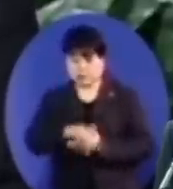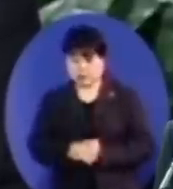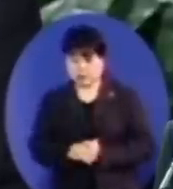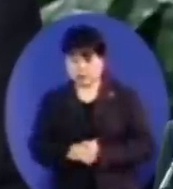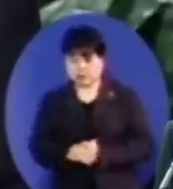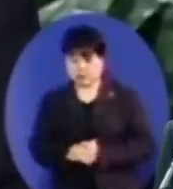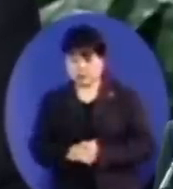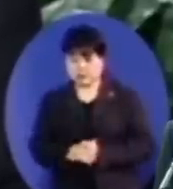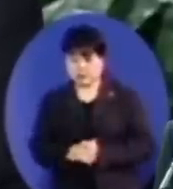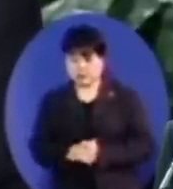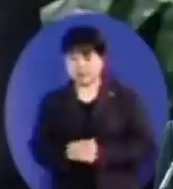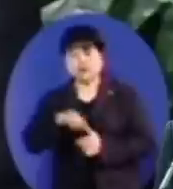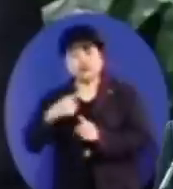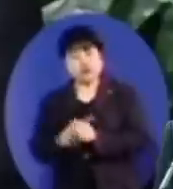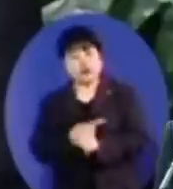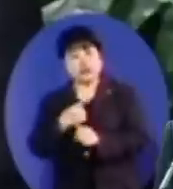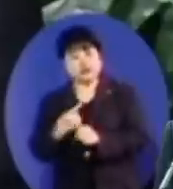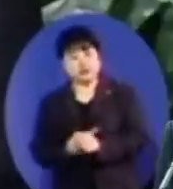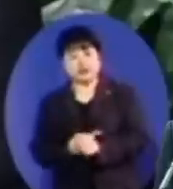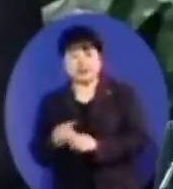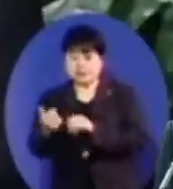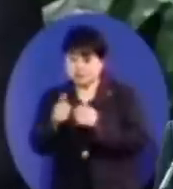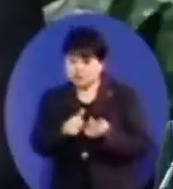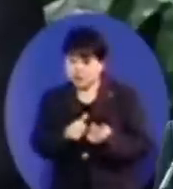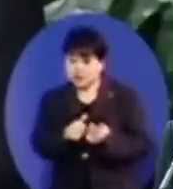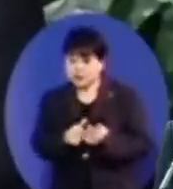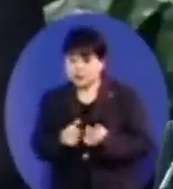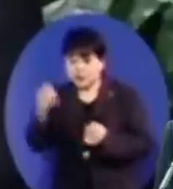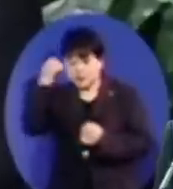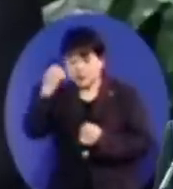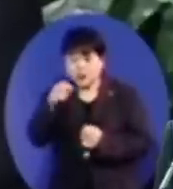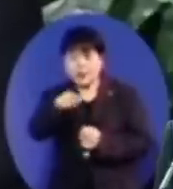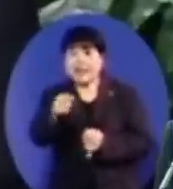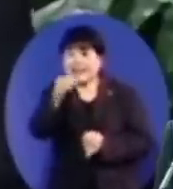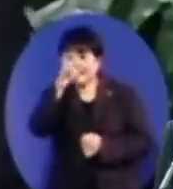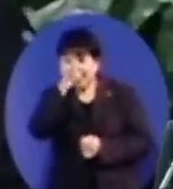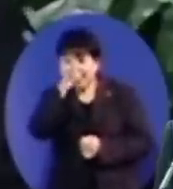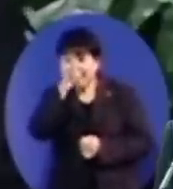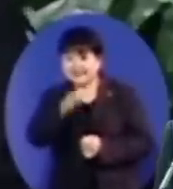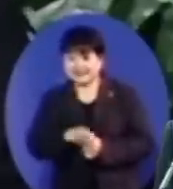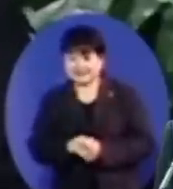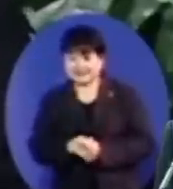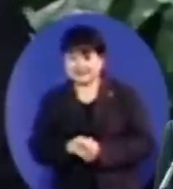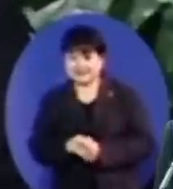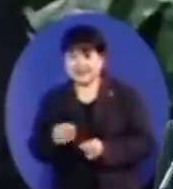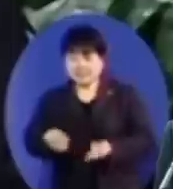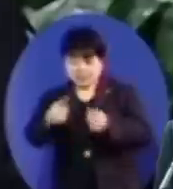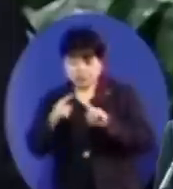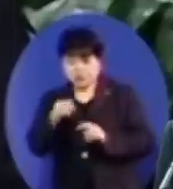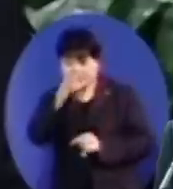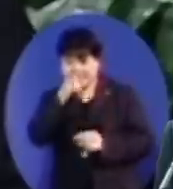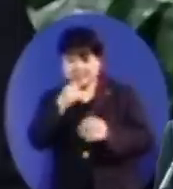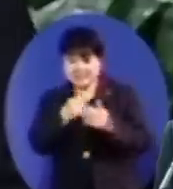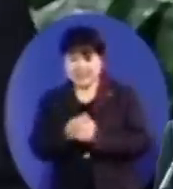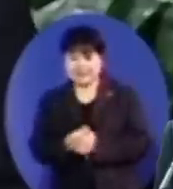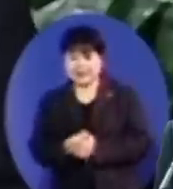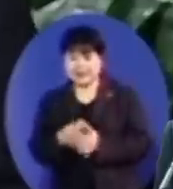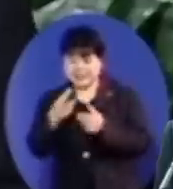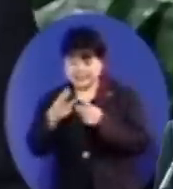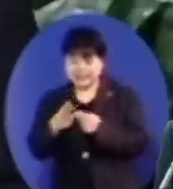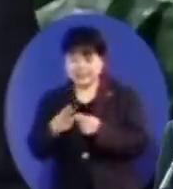그러니까 우연히 죽어서 영혼이 밖에 나와 있다가 도로 들어올 수도 있으니까 4일